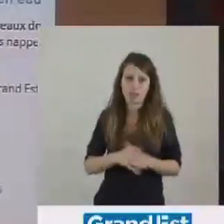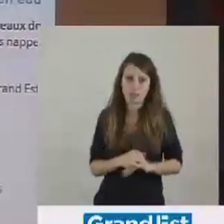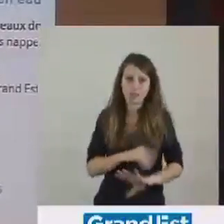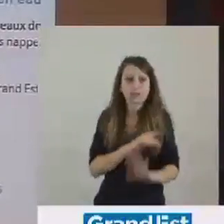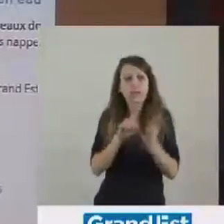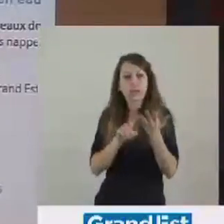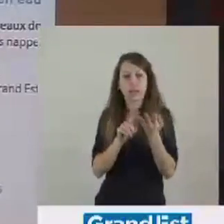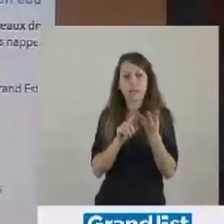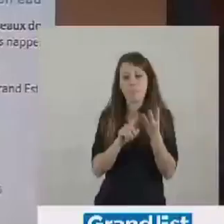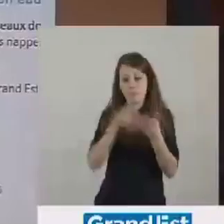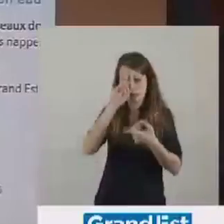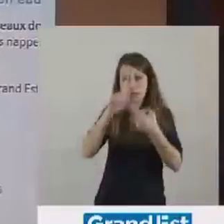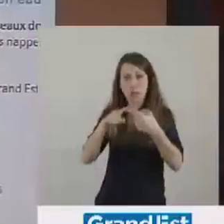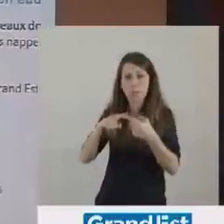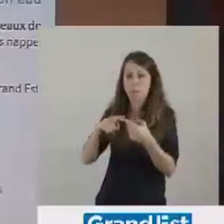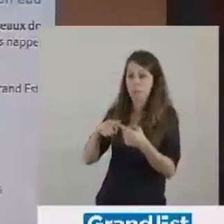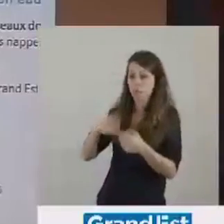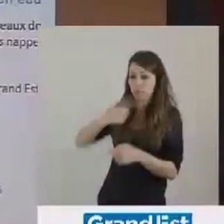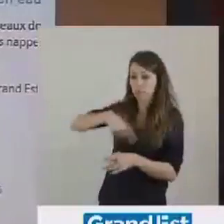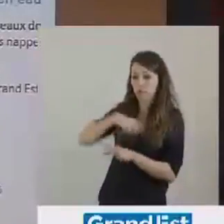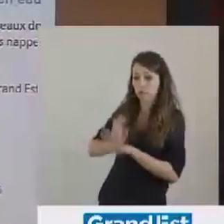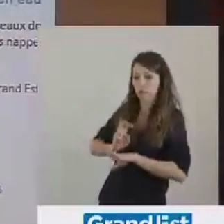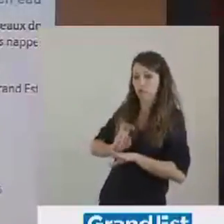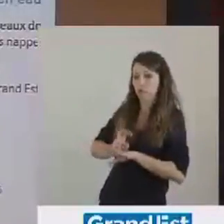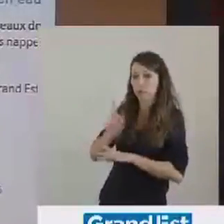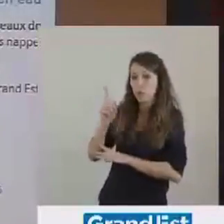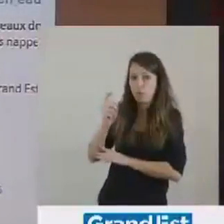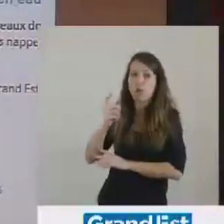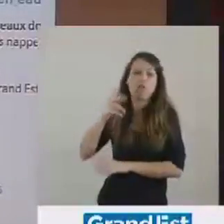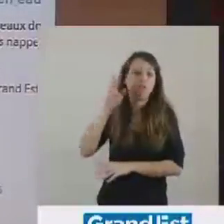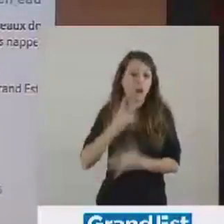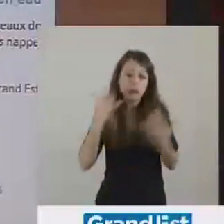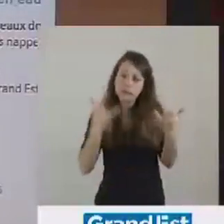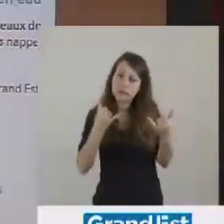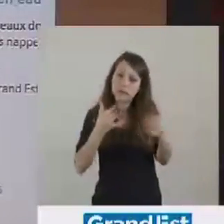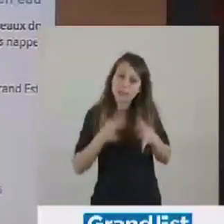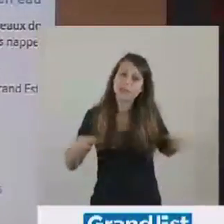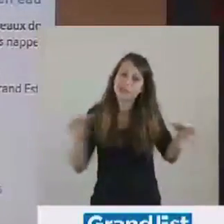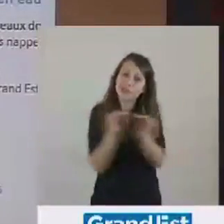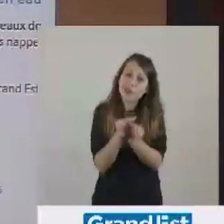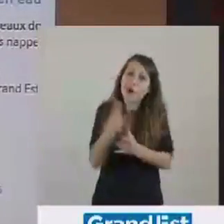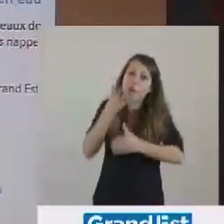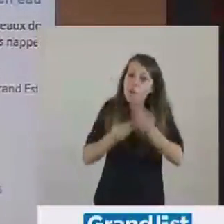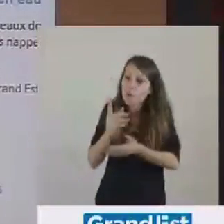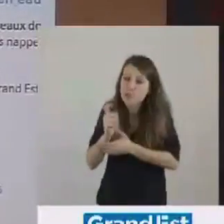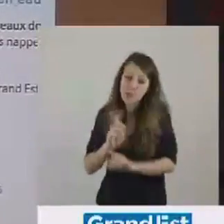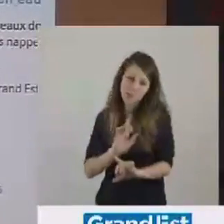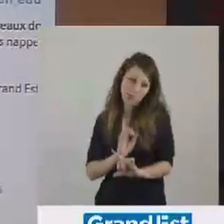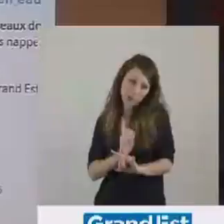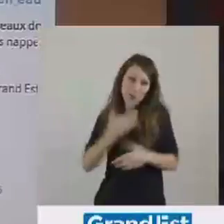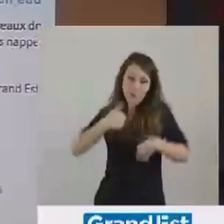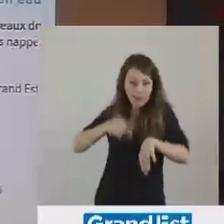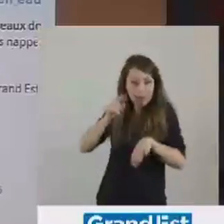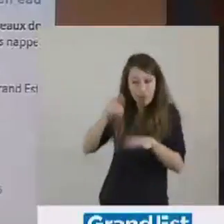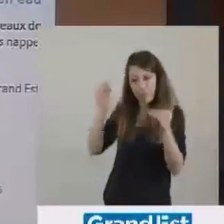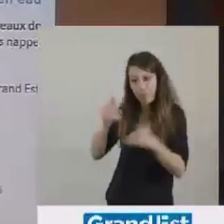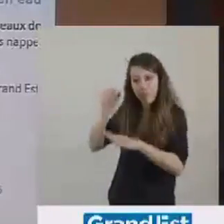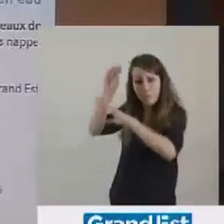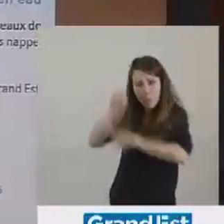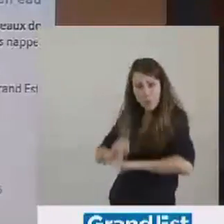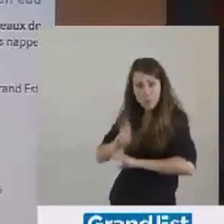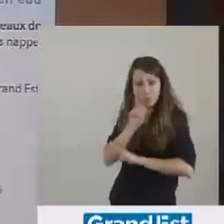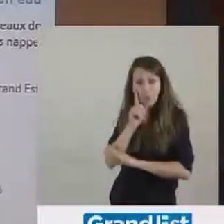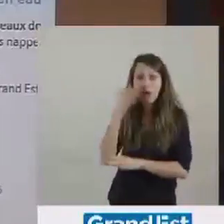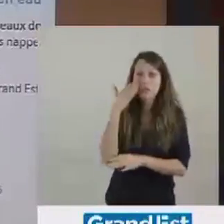eau. Alors, nous ne manquerons pas d'eau sur notre territoire, tout le monde l'a bien compris, je pense, mais nous devons surtout la protéger. Parce que si nous n'en